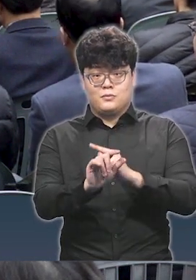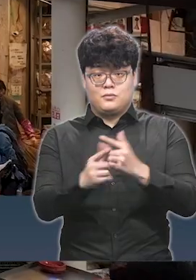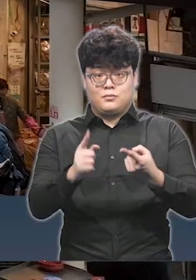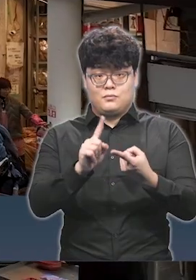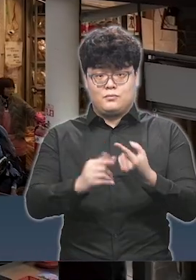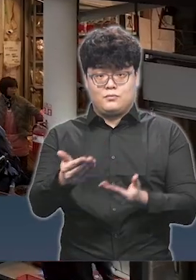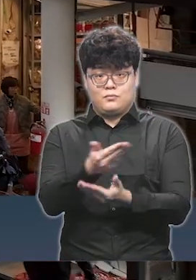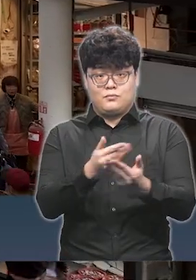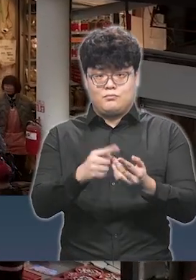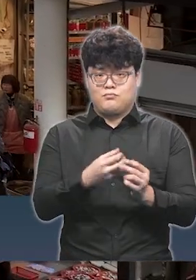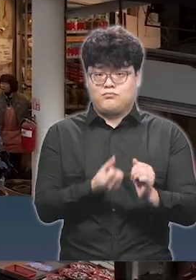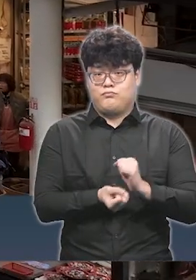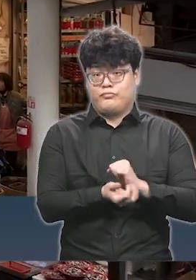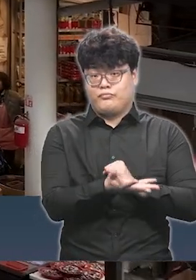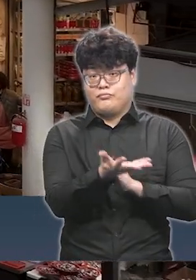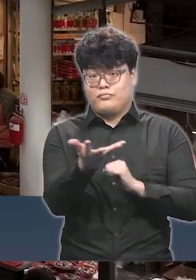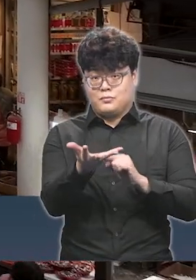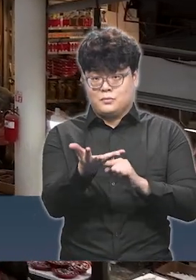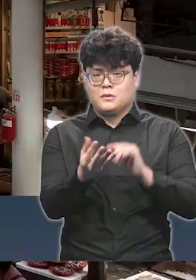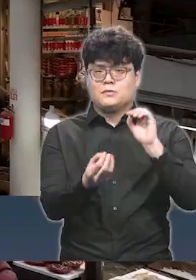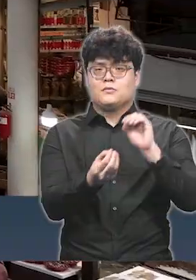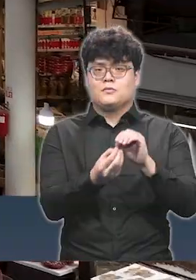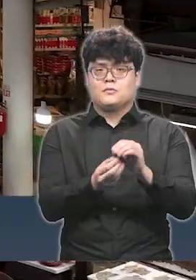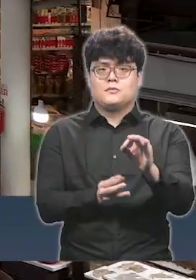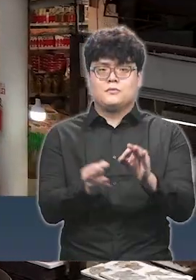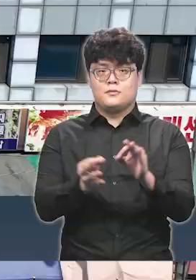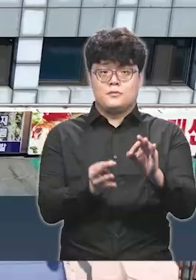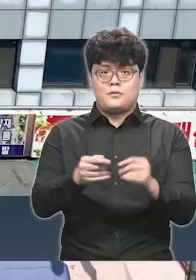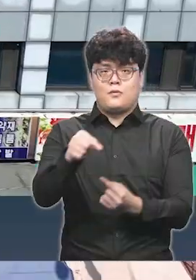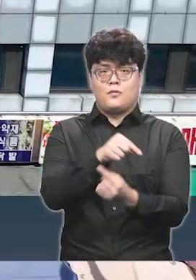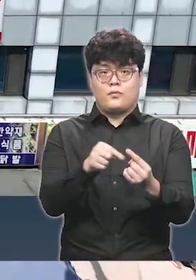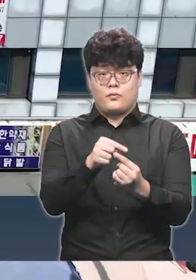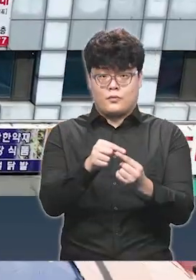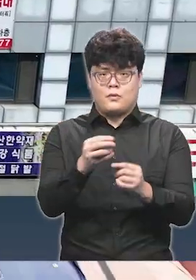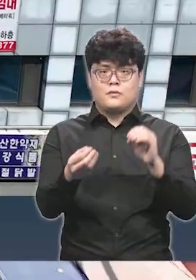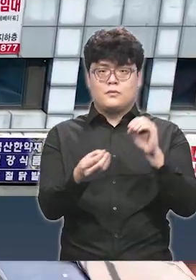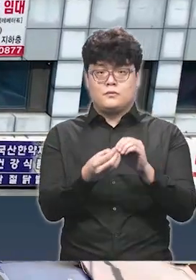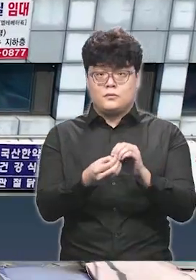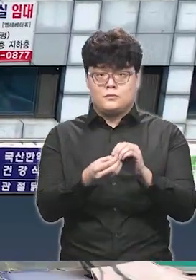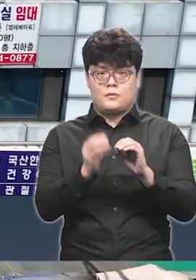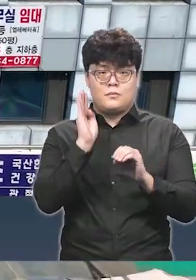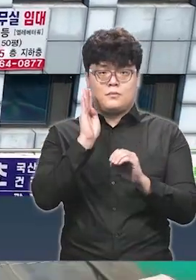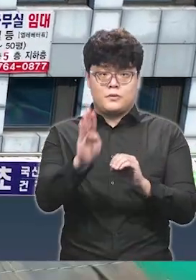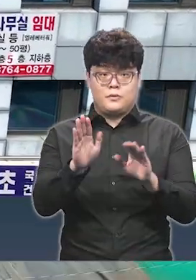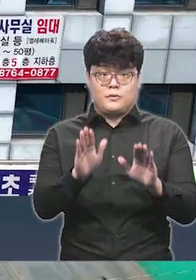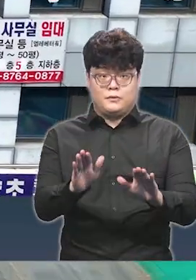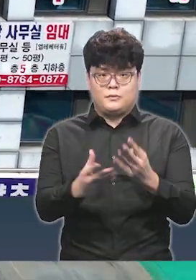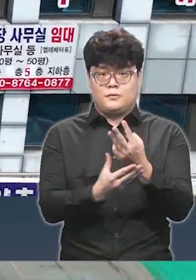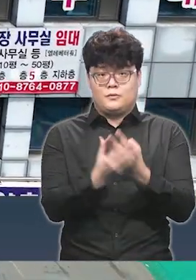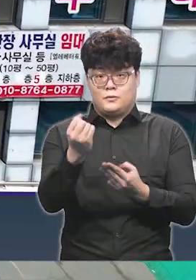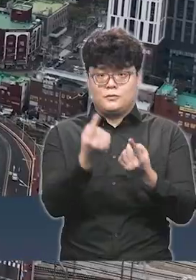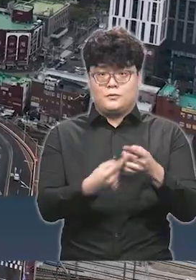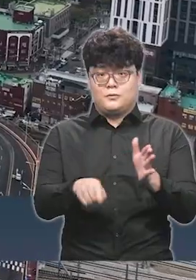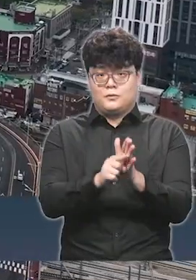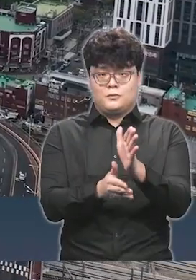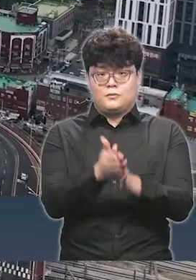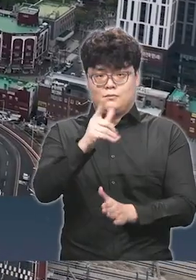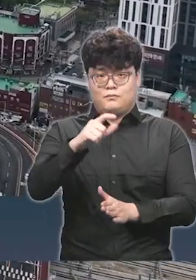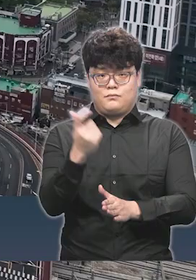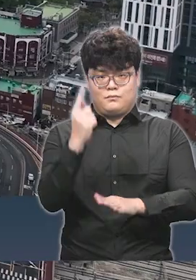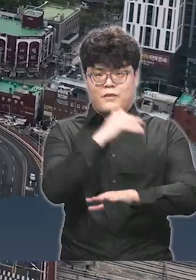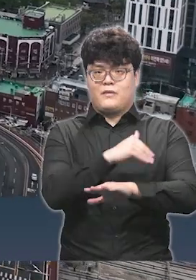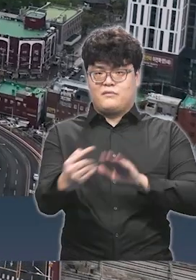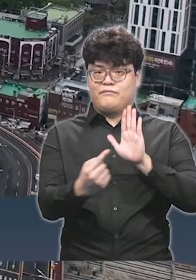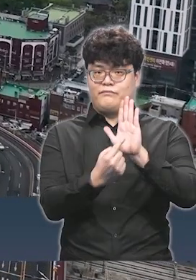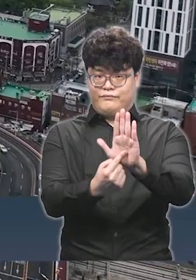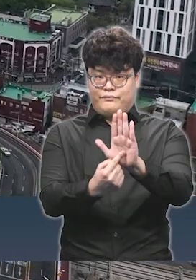정의하고 로컬 크리에이터의 집합체인 전통 시장을 활성화해 전통과 현대가 공존하는 도시로 거듭날